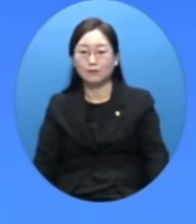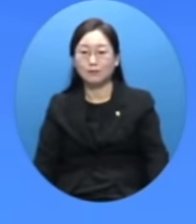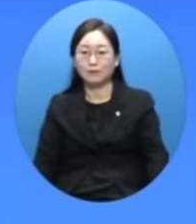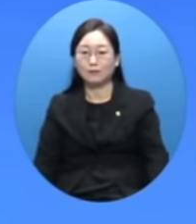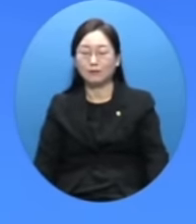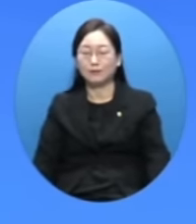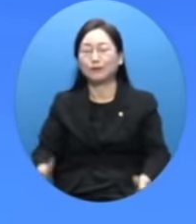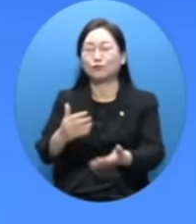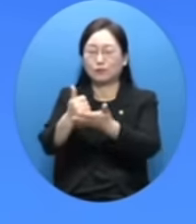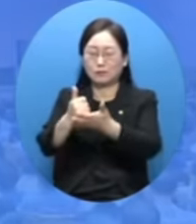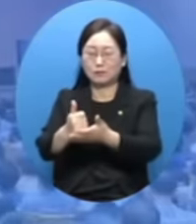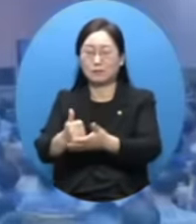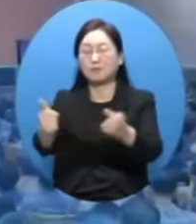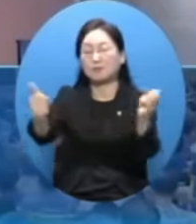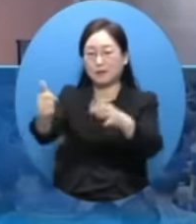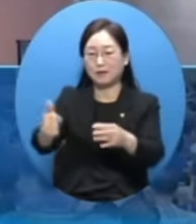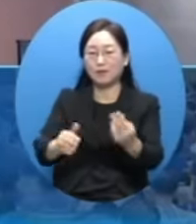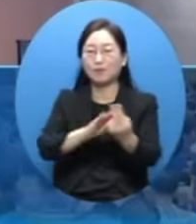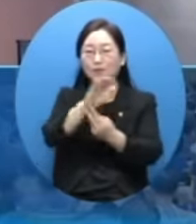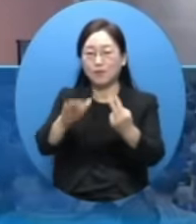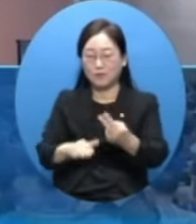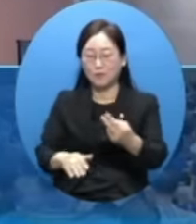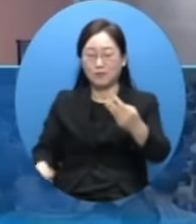네, 주님 말씀하셨습니다. 요한복음